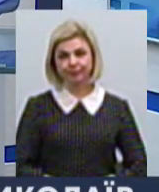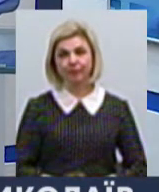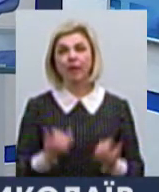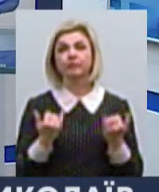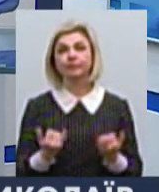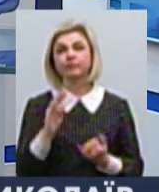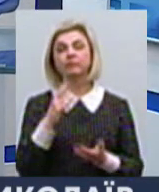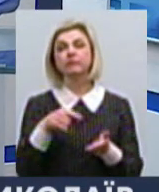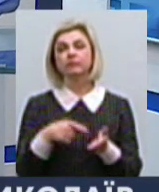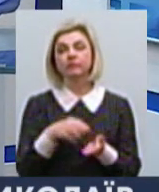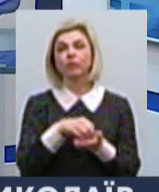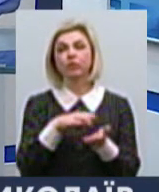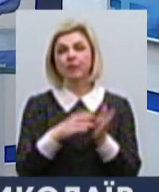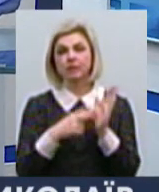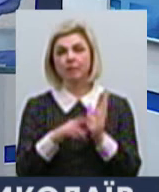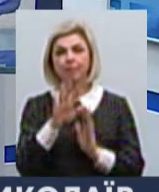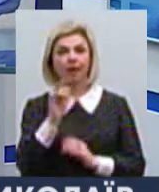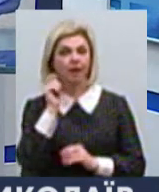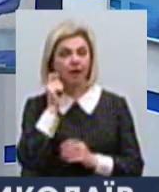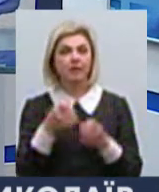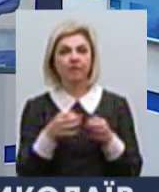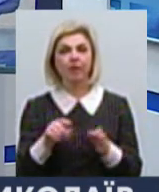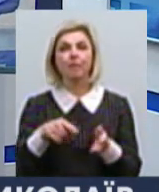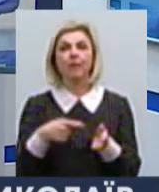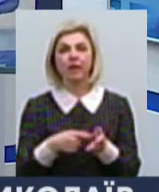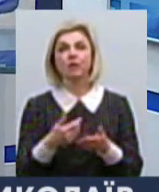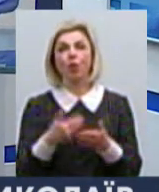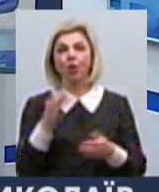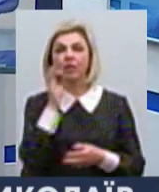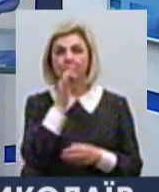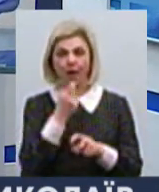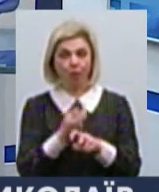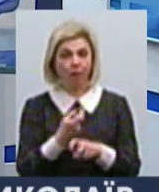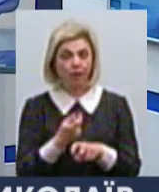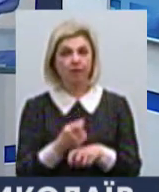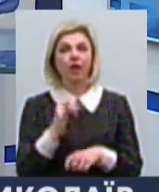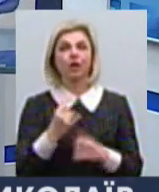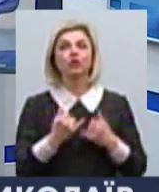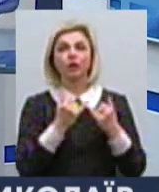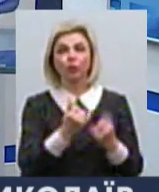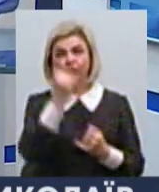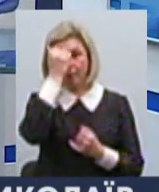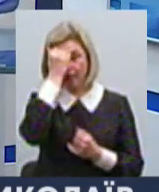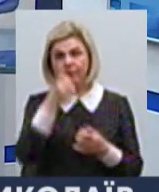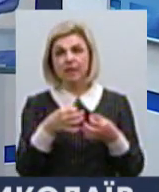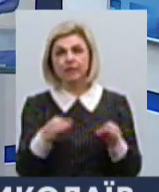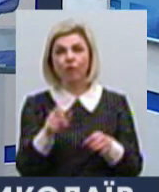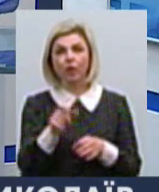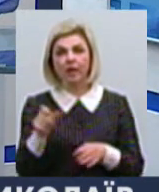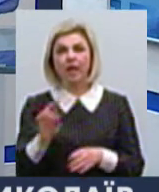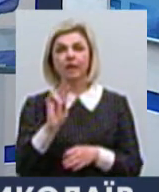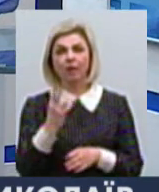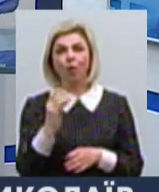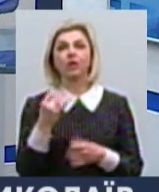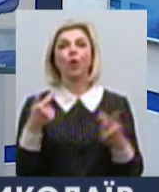Сьогодні у Миколаєві відзначили 75-ту річницю визволення міста від нацистських окупантів. Вшановувати пам'ять визволителів миколаївці та гості